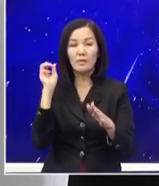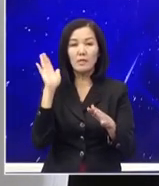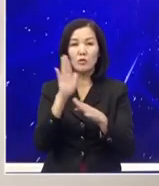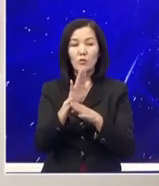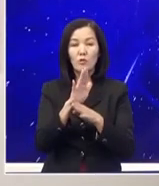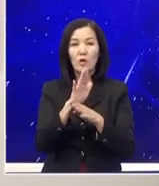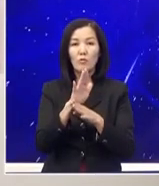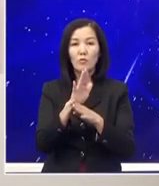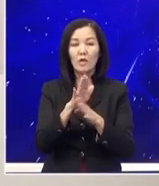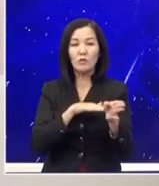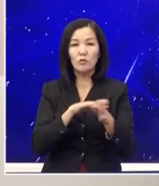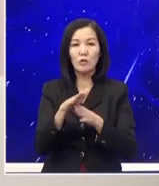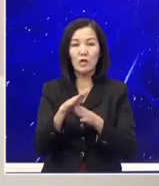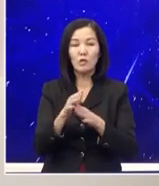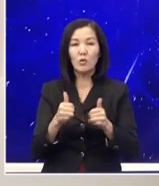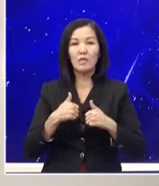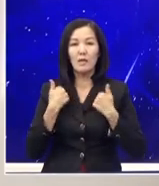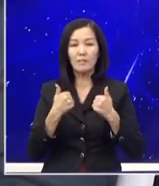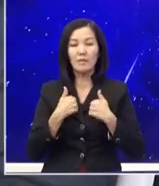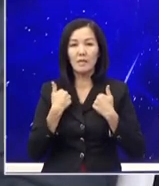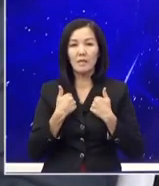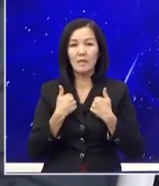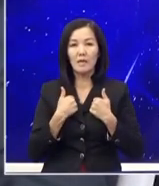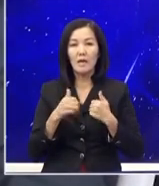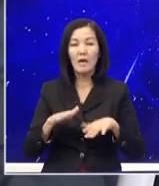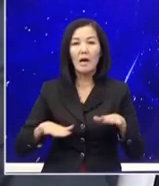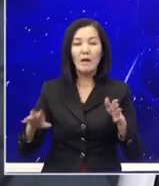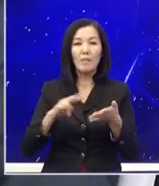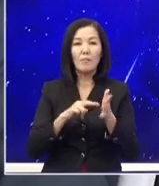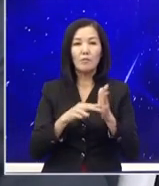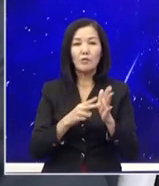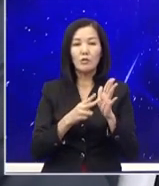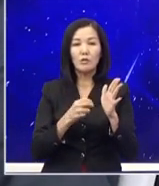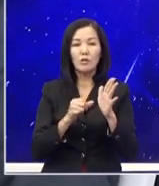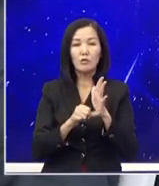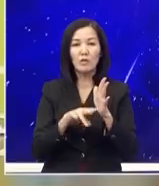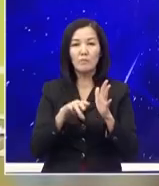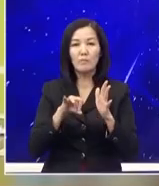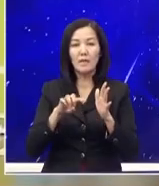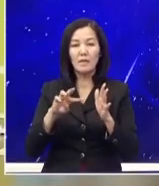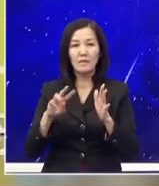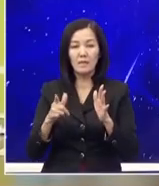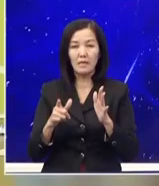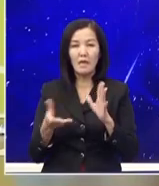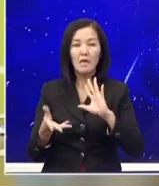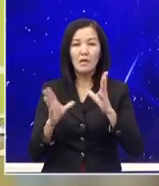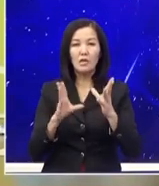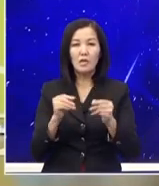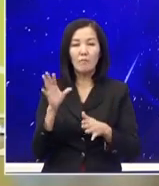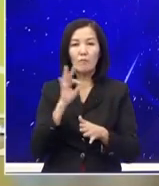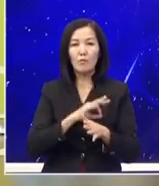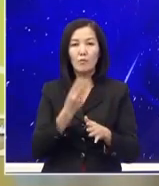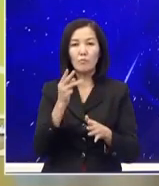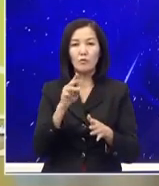асыруға қанаттандырды. Толымды істерді тізді. Аймақ бюджеті шамамен 760 миллиард теңге. Ішкі жалпы өнім